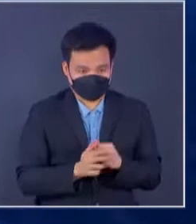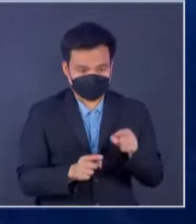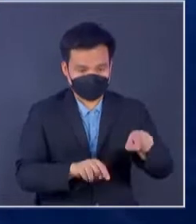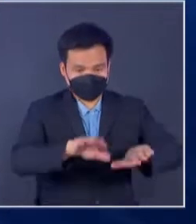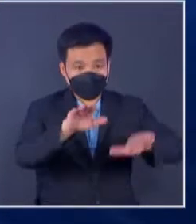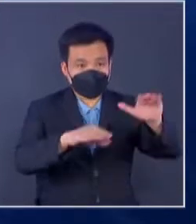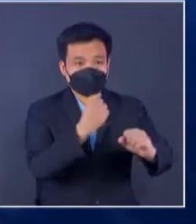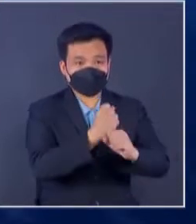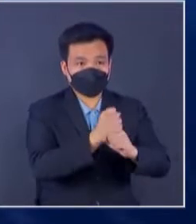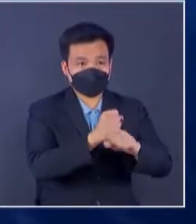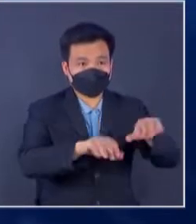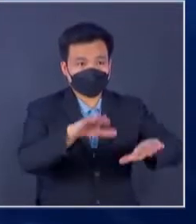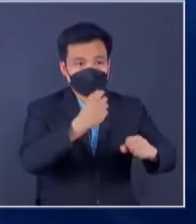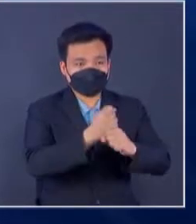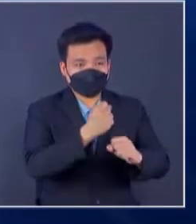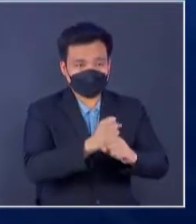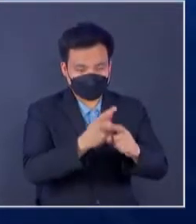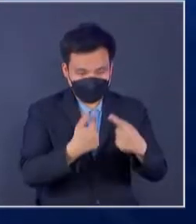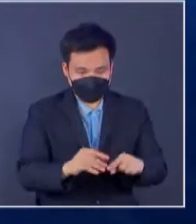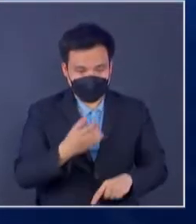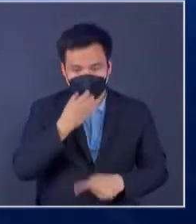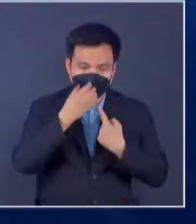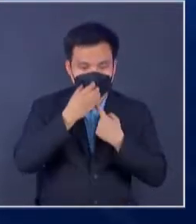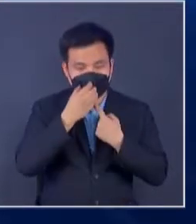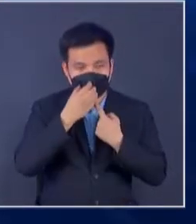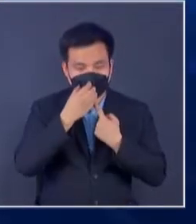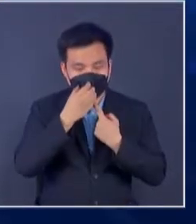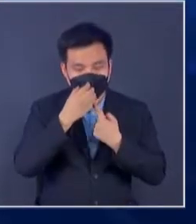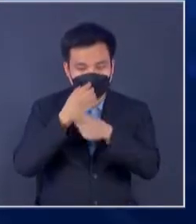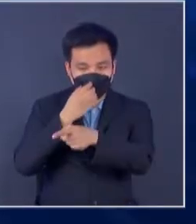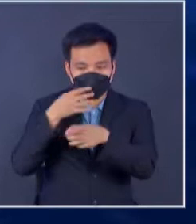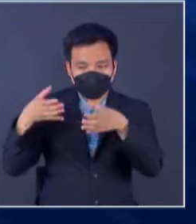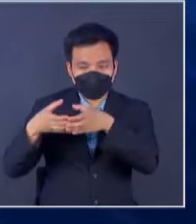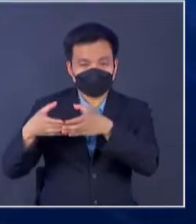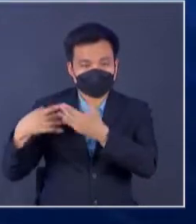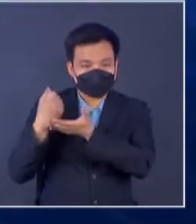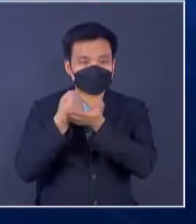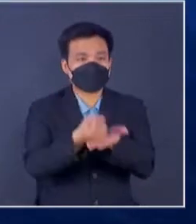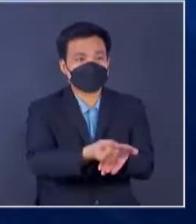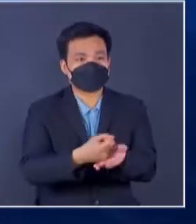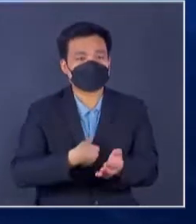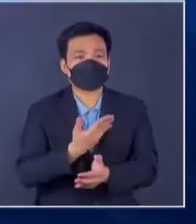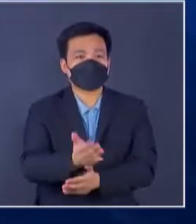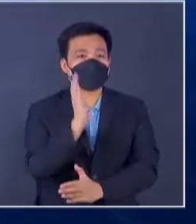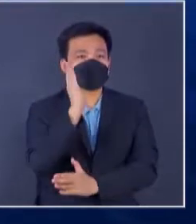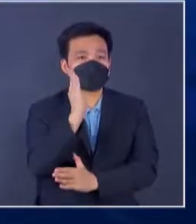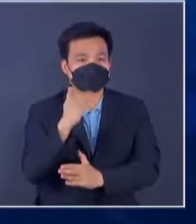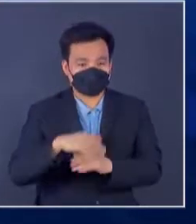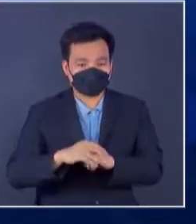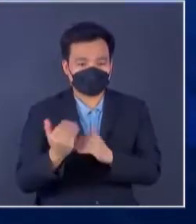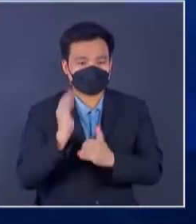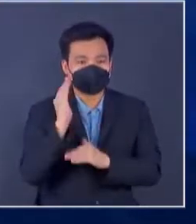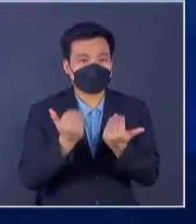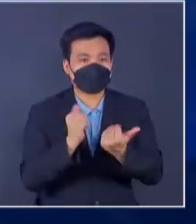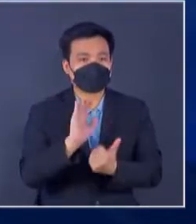ใหญ่ปฏิบัติหน้าที่ครับโดยการวอเรียกลูกชุดเนี่ยมาออกเหตุน้องน้ำโมเป็นลูกชายของหัวหน้าอาสากู้ภัยนะครับ